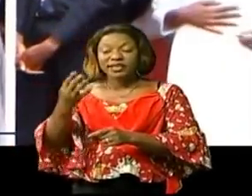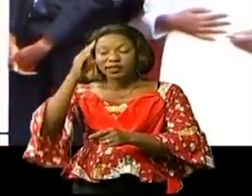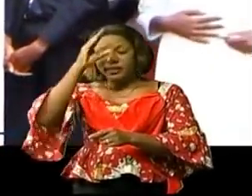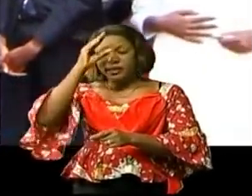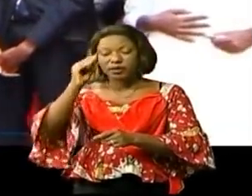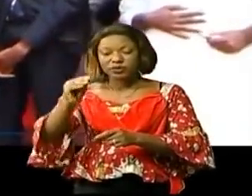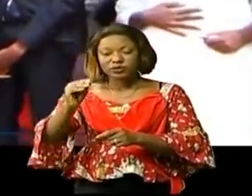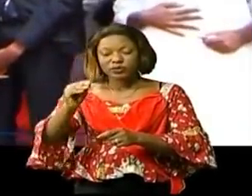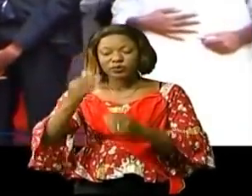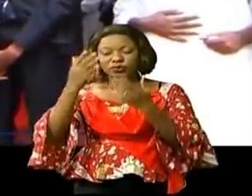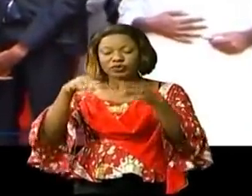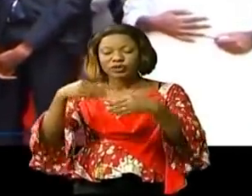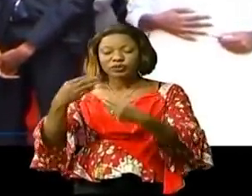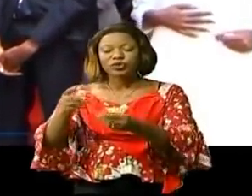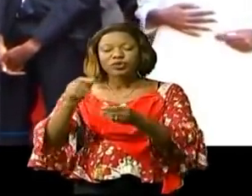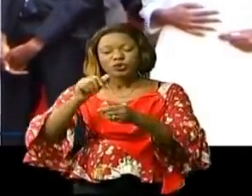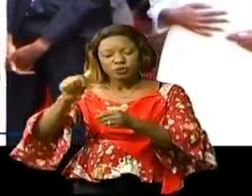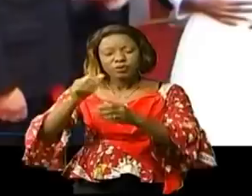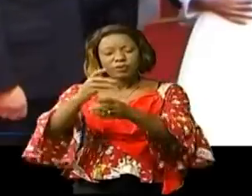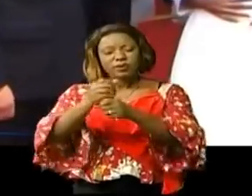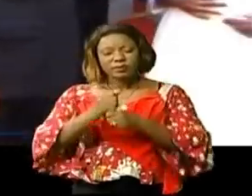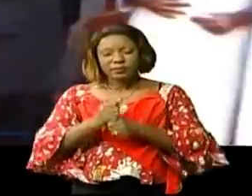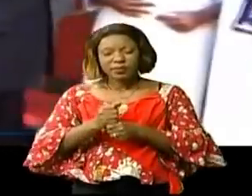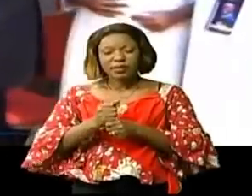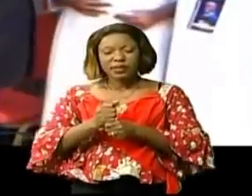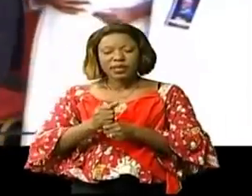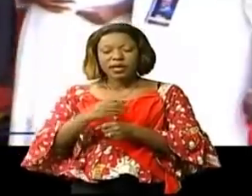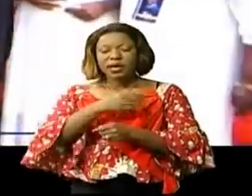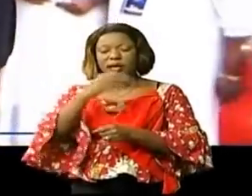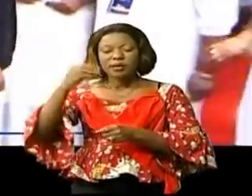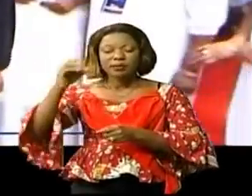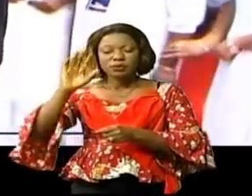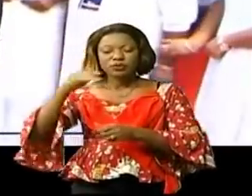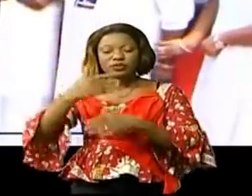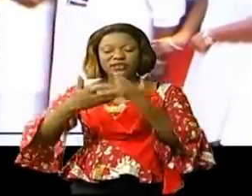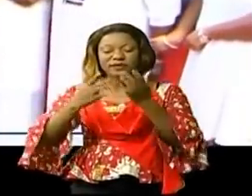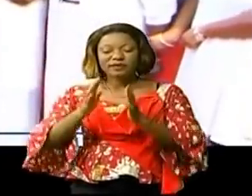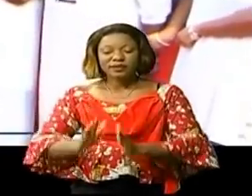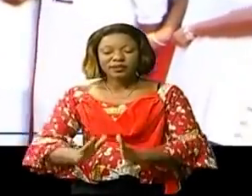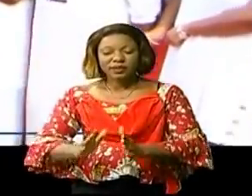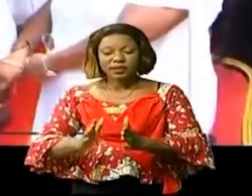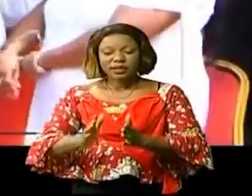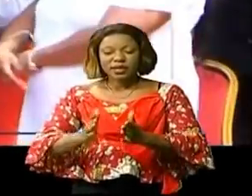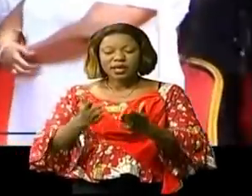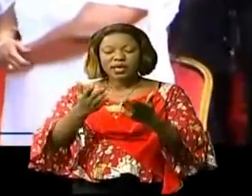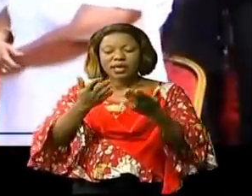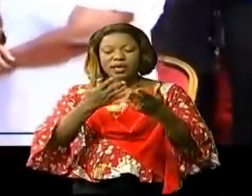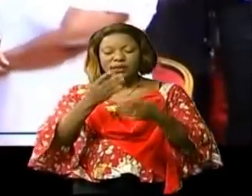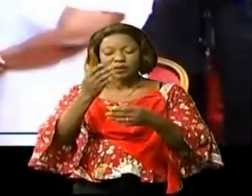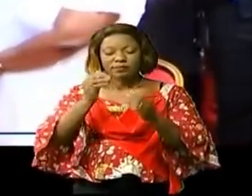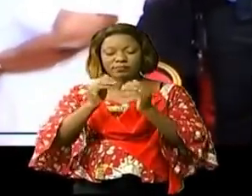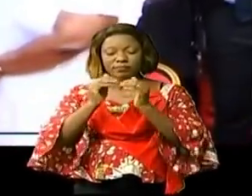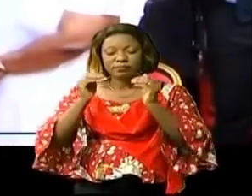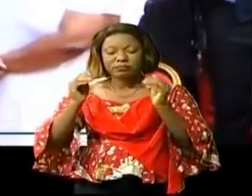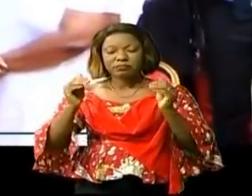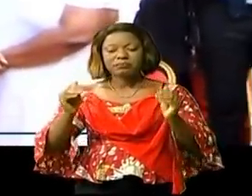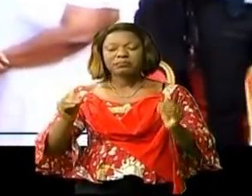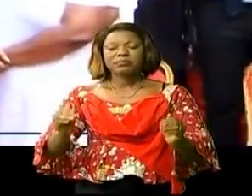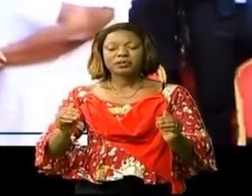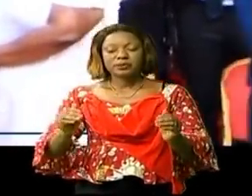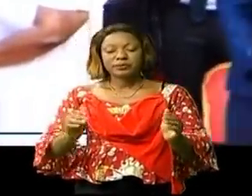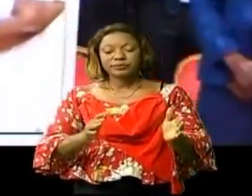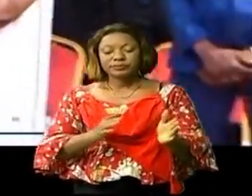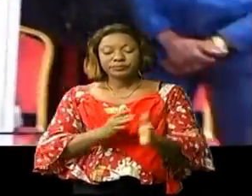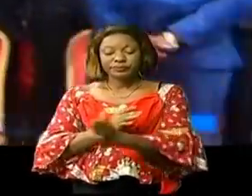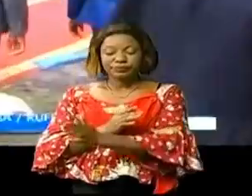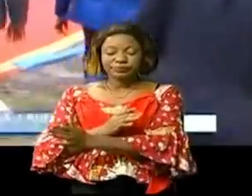Dieu a donné, Dieu a repris, que l'âme de son serviteur Cyril Mbiyamwenza ou Mbiyamwenza repose